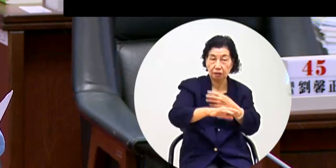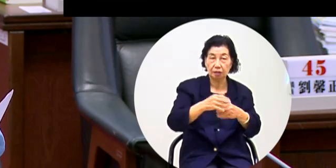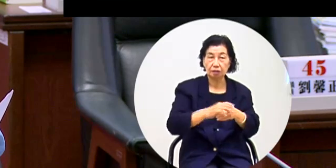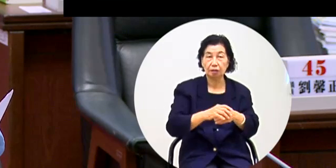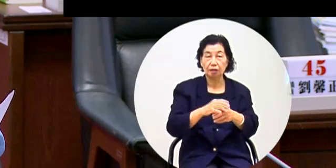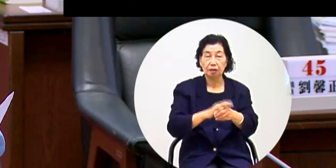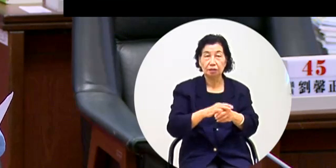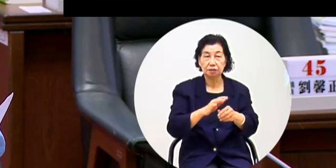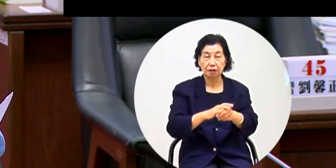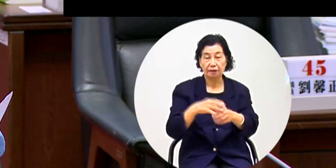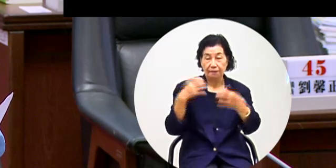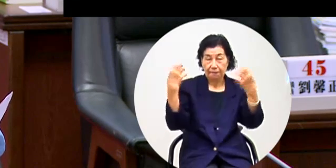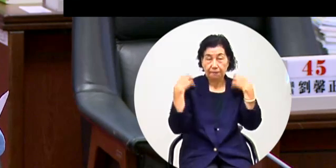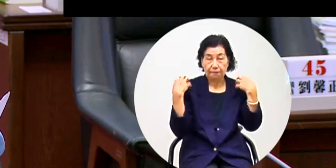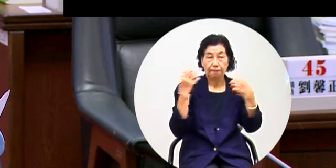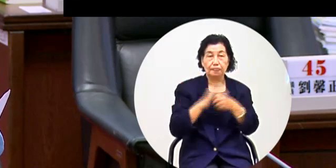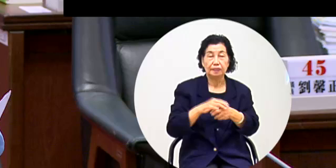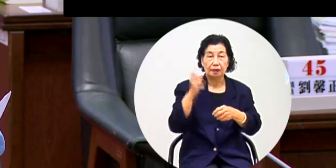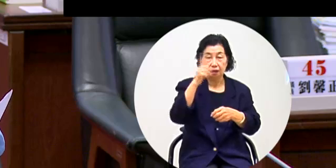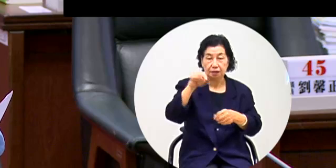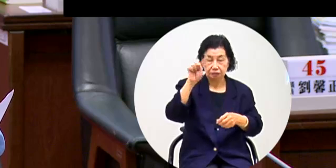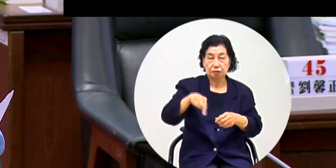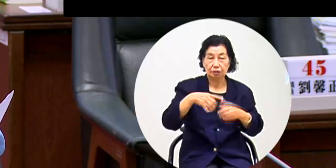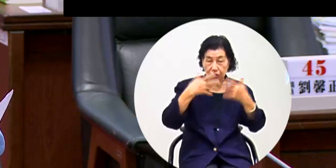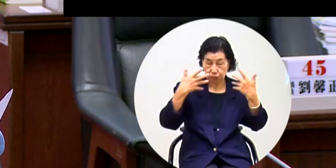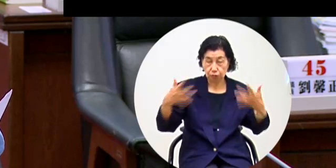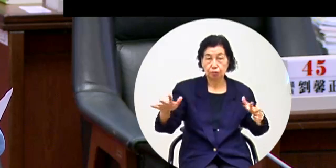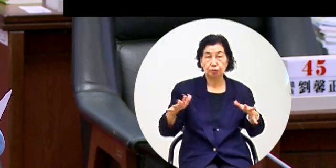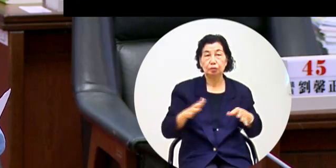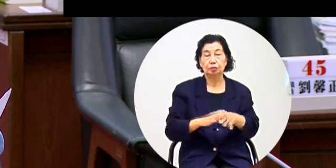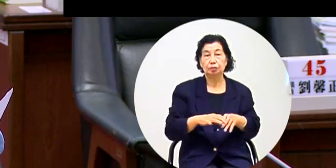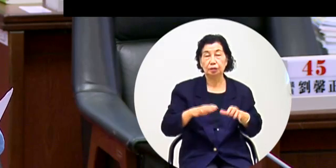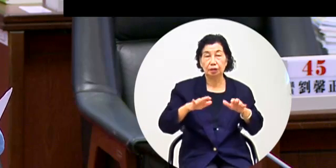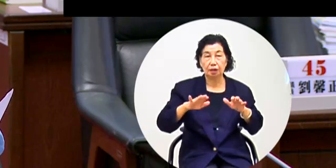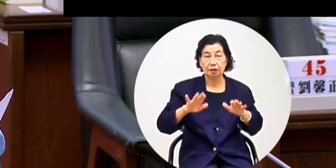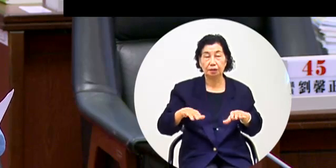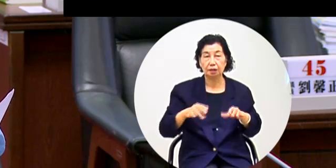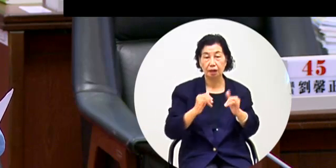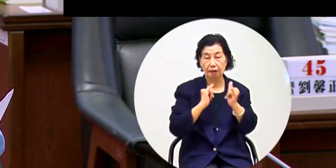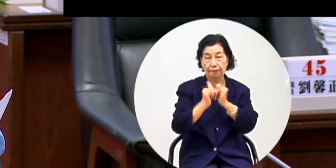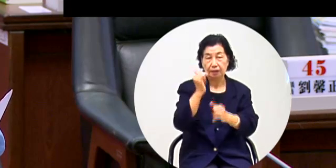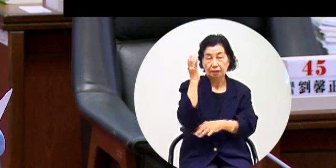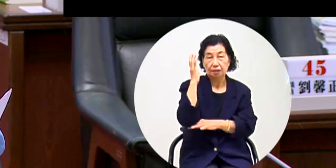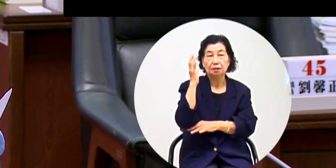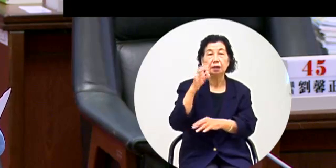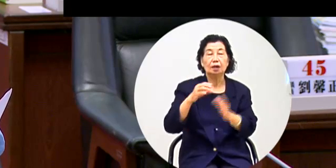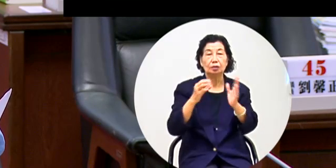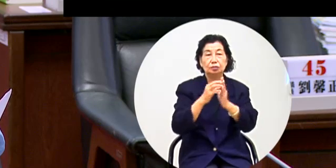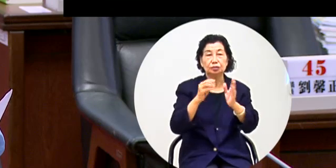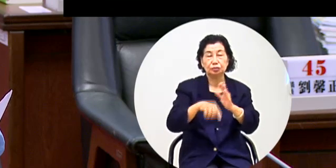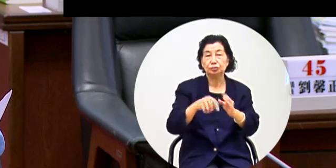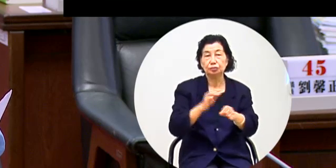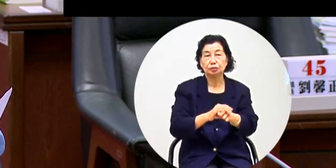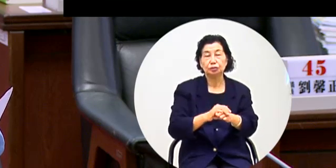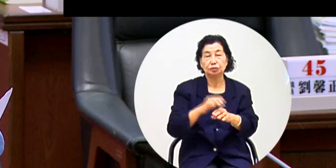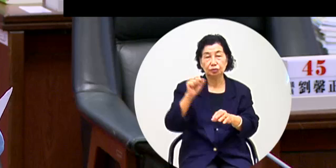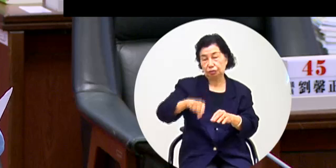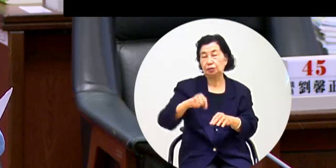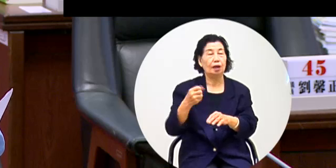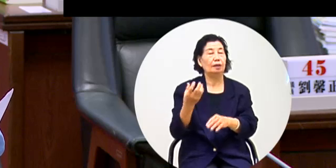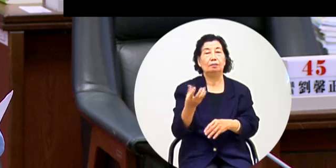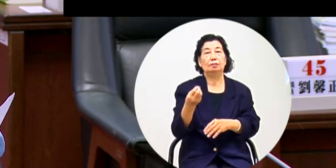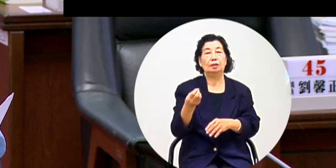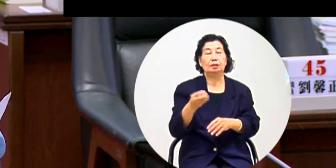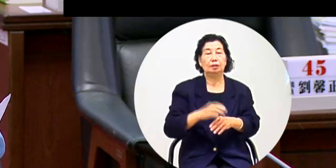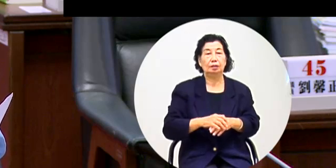果呢，民政局一直都不肯，所以他觉得非常非常的为难。300户，然后人口数一户只要2到3个人就